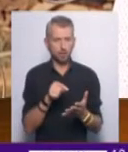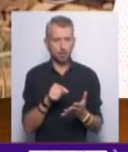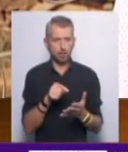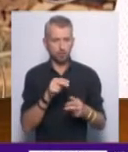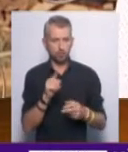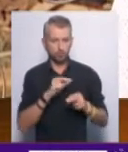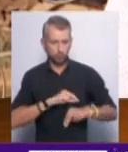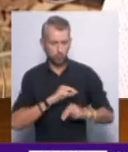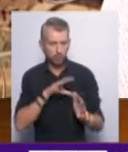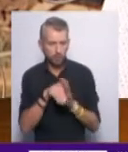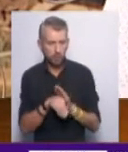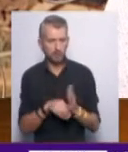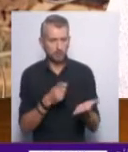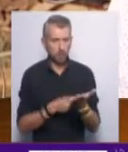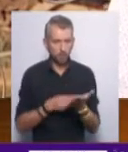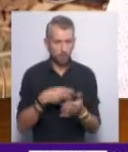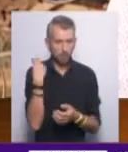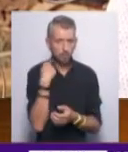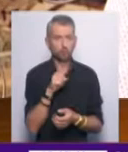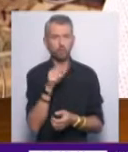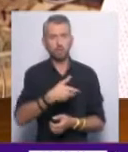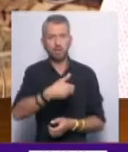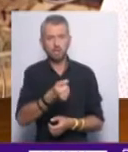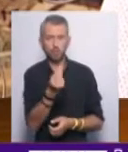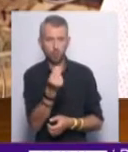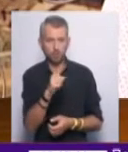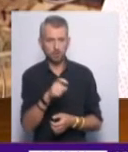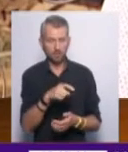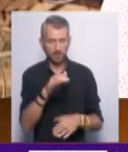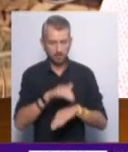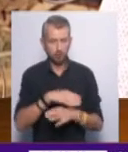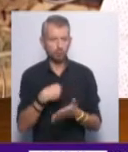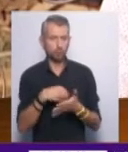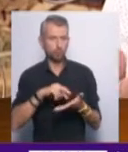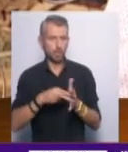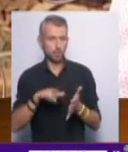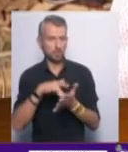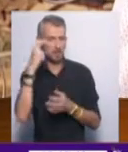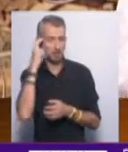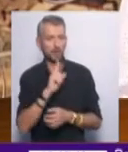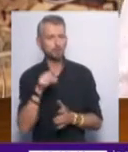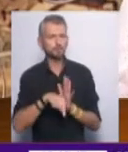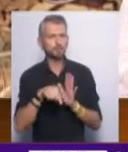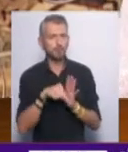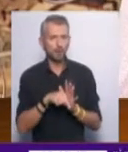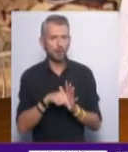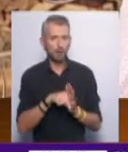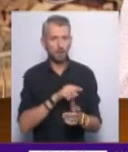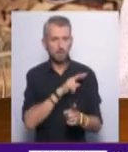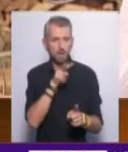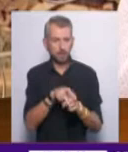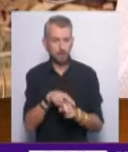ці борги, отримували гроші з бюджету фактично міста Києва. Тому що таке перекласти